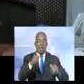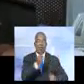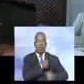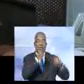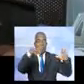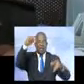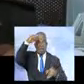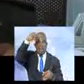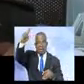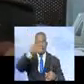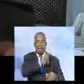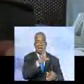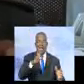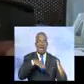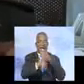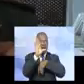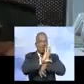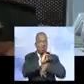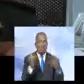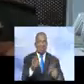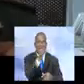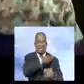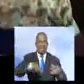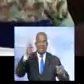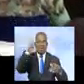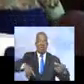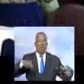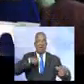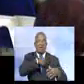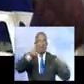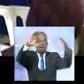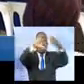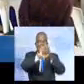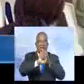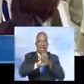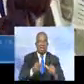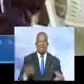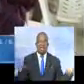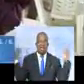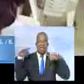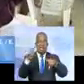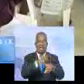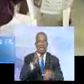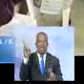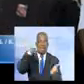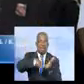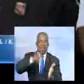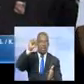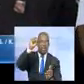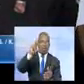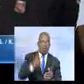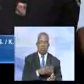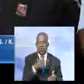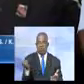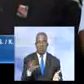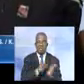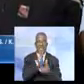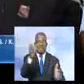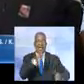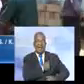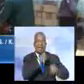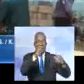la religion ne doit pas diviser, la religion doit nous rassembler. Depuis 2012, ce sont 10 militaires et paramilitaires qui ont pu effectuer